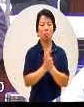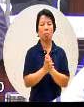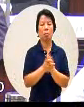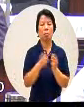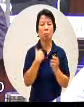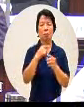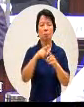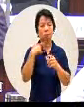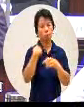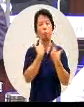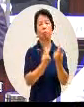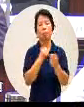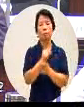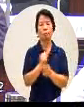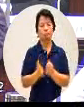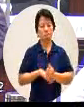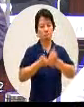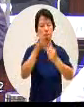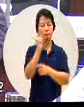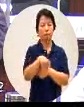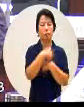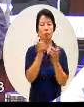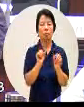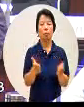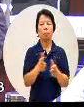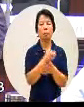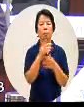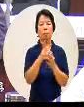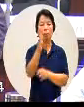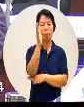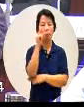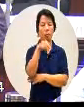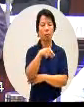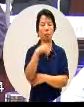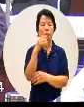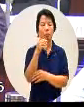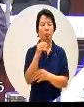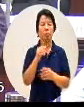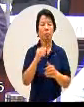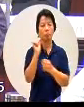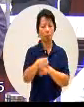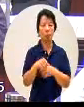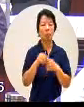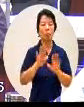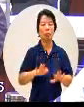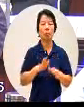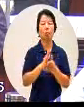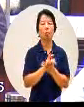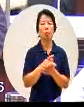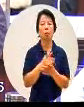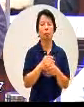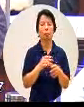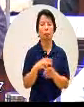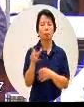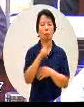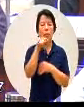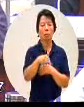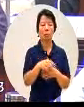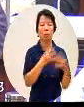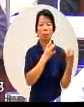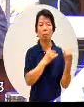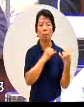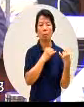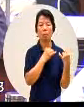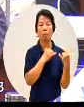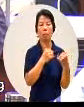高度的肯定這個大概不需要官方來肯定但是今天透過蕭議員